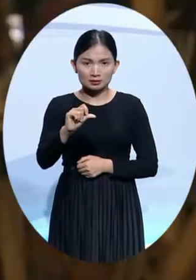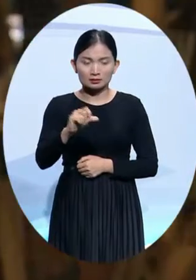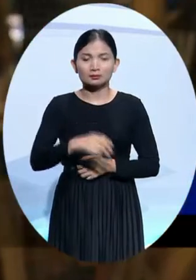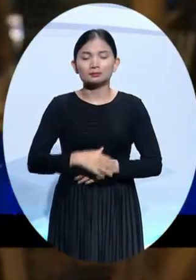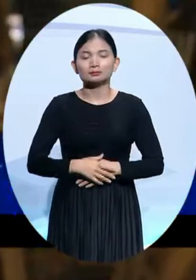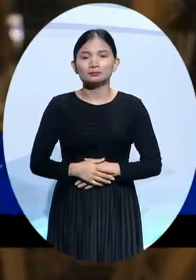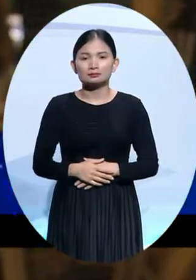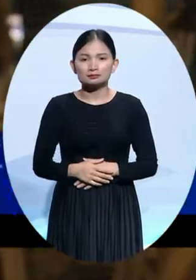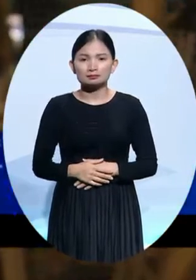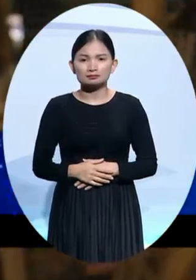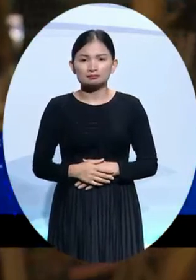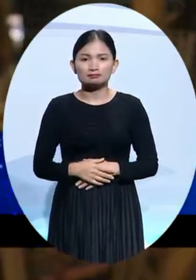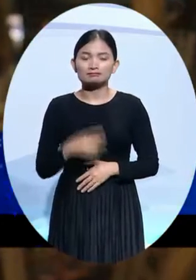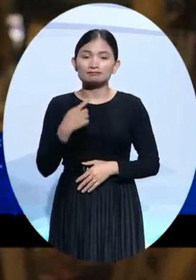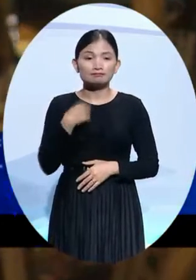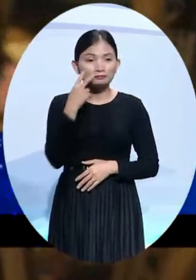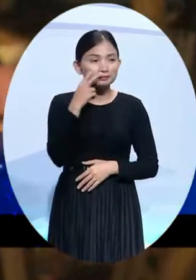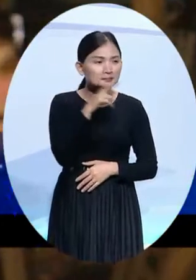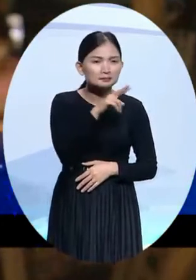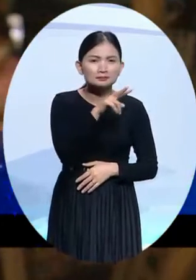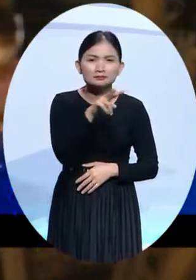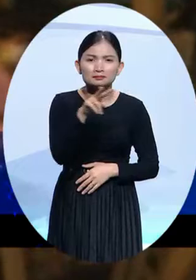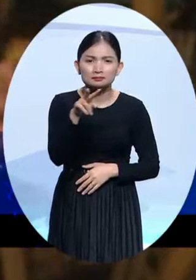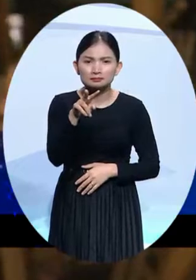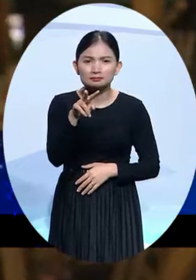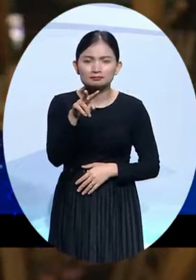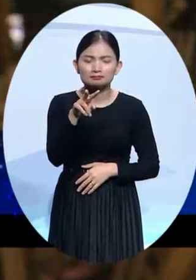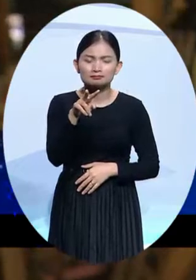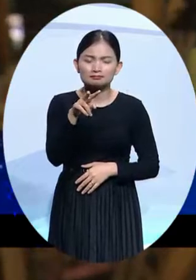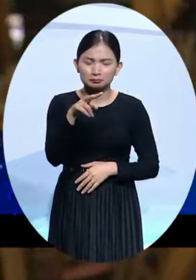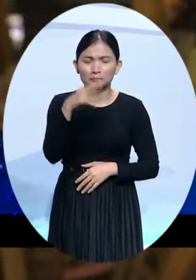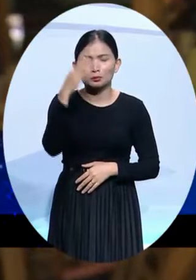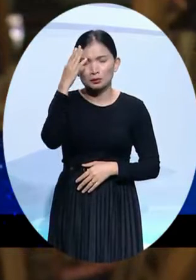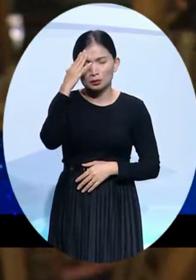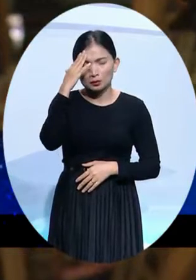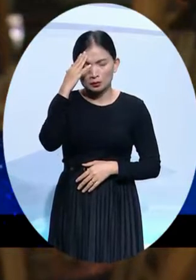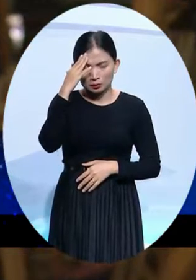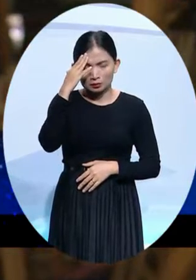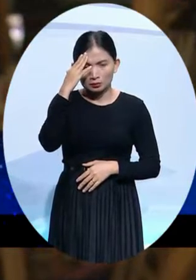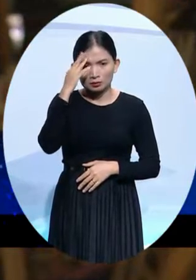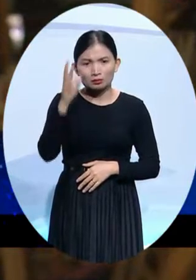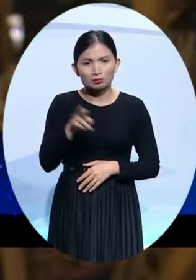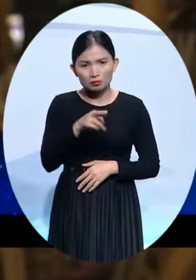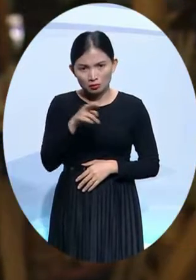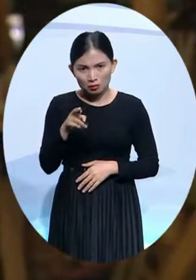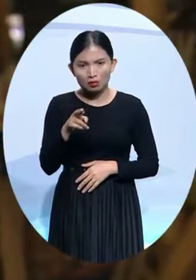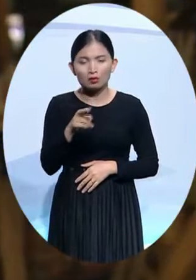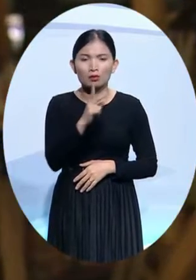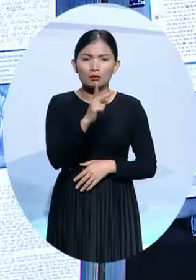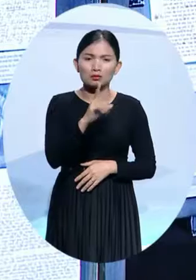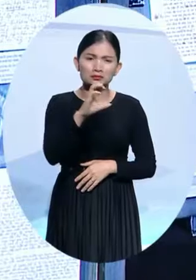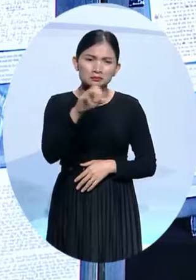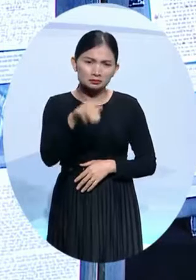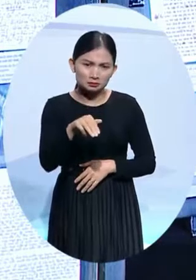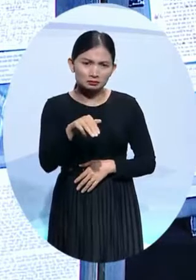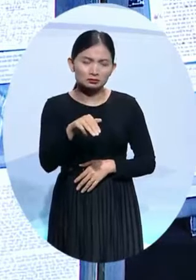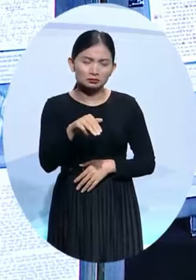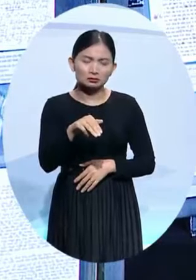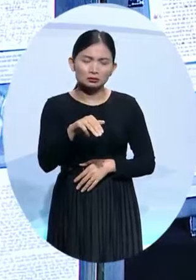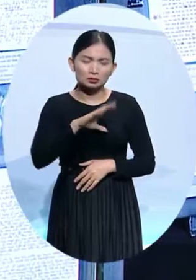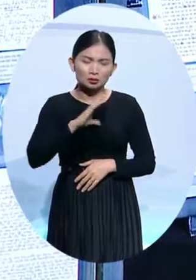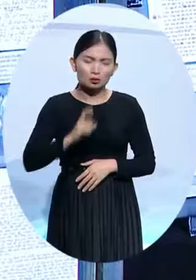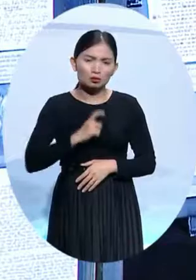quốc. Qua quá trình đi tham quan hiện vật ở đây thì em đã hiểu hơn về cuộc đời của Bác và thấy Bác là một